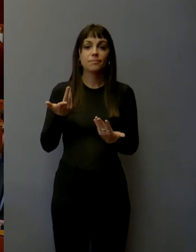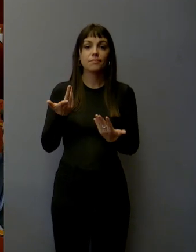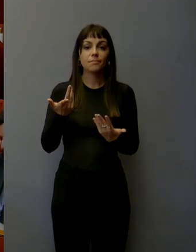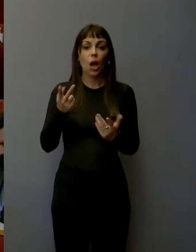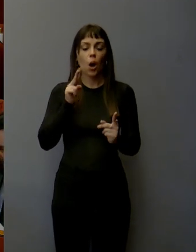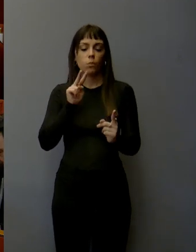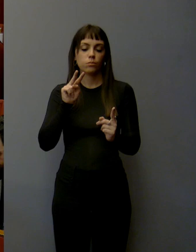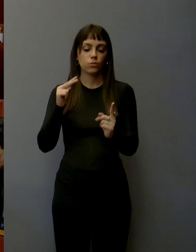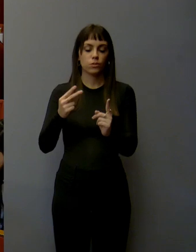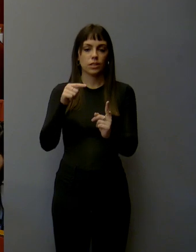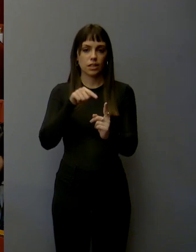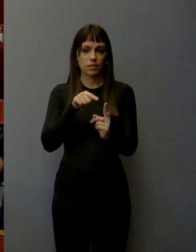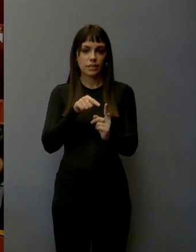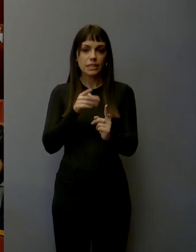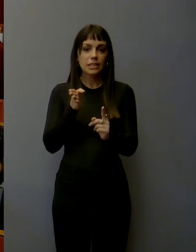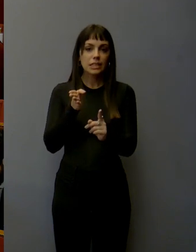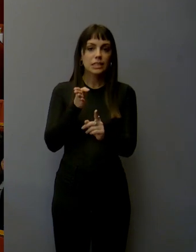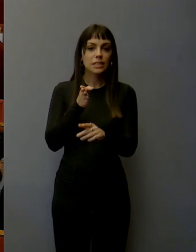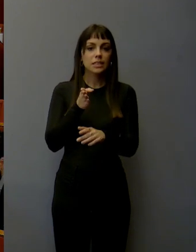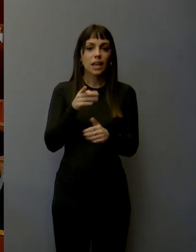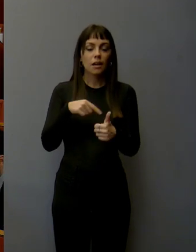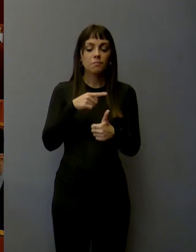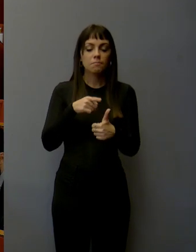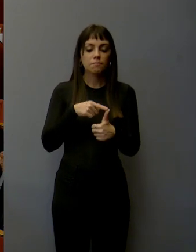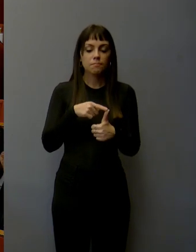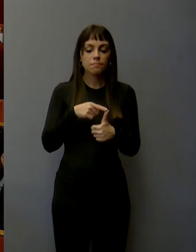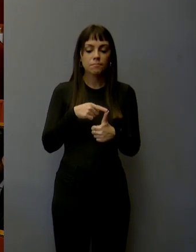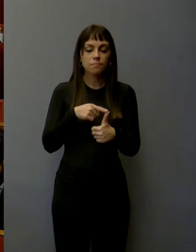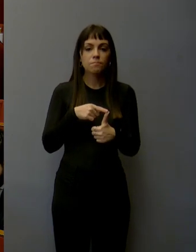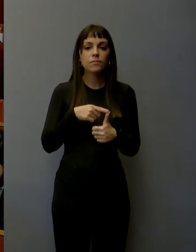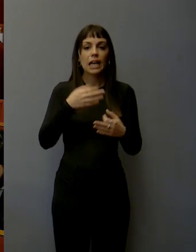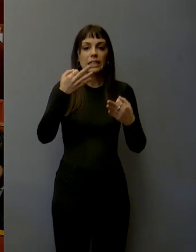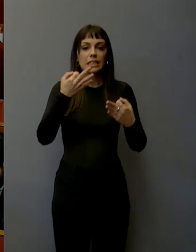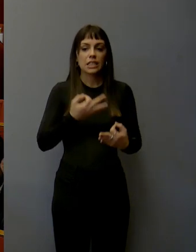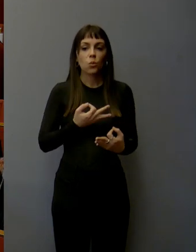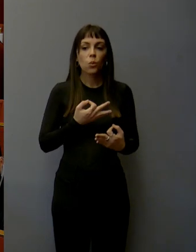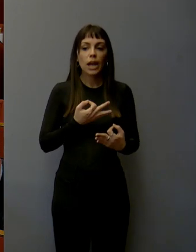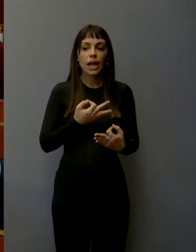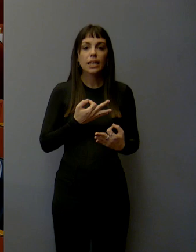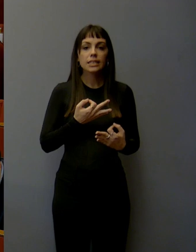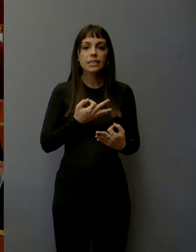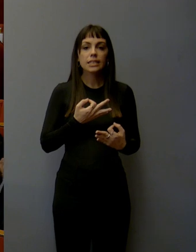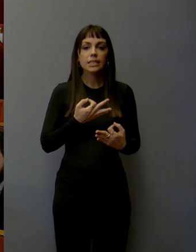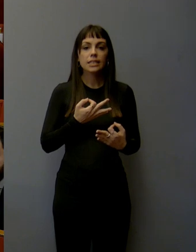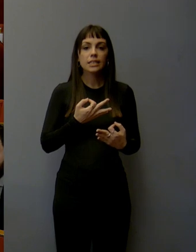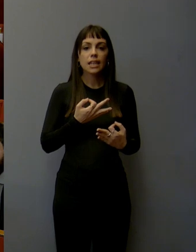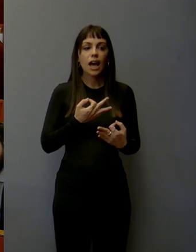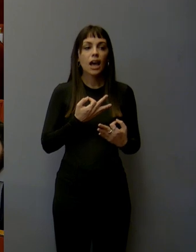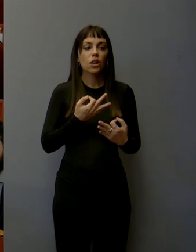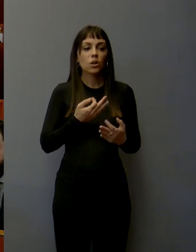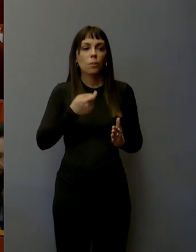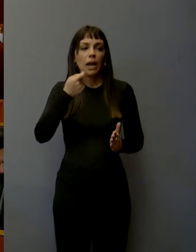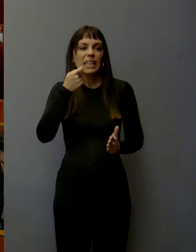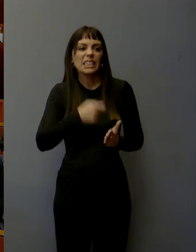Con un'unica soluzione alla devianza che è quella della sanzione della repressione senza l'analisi delle cause